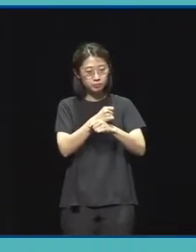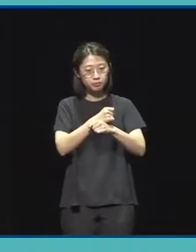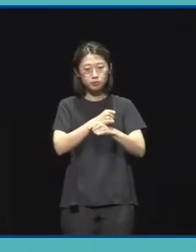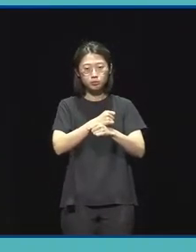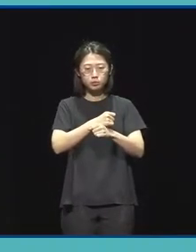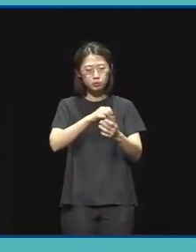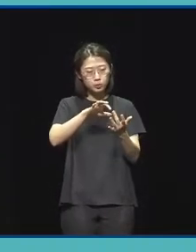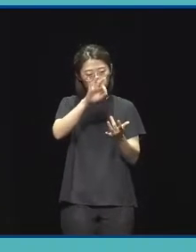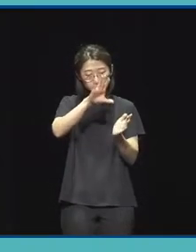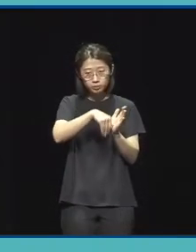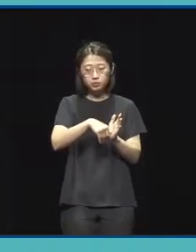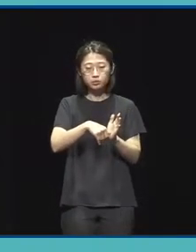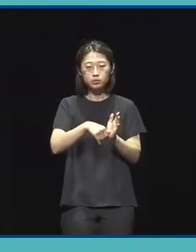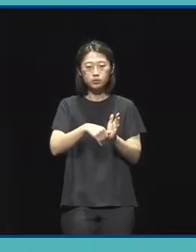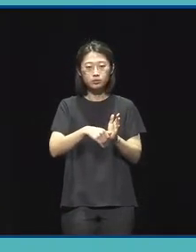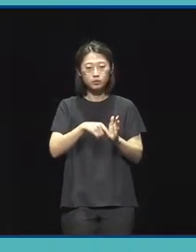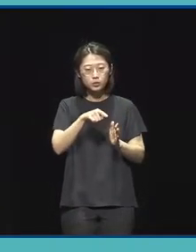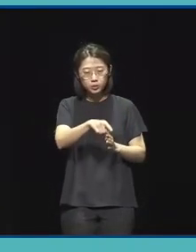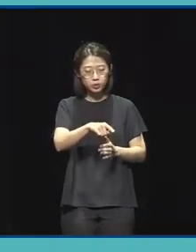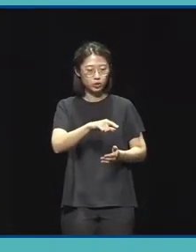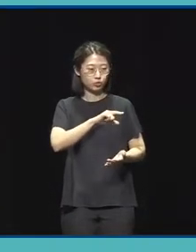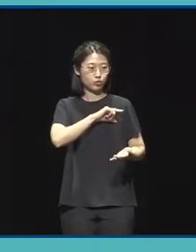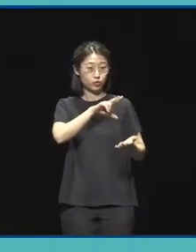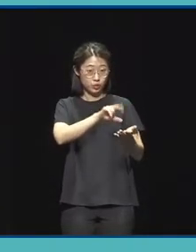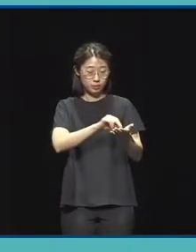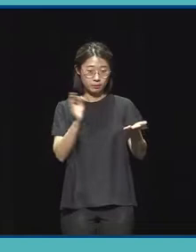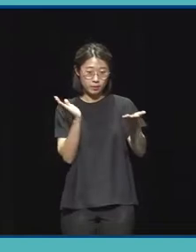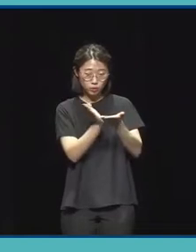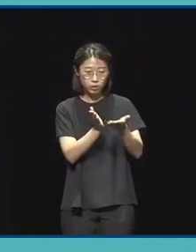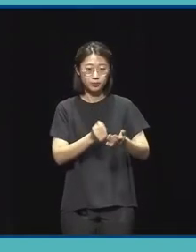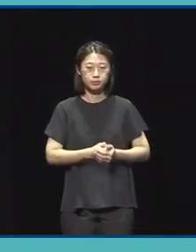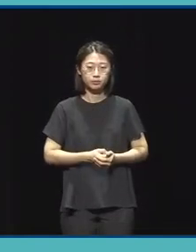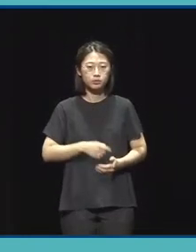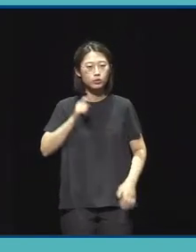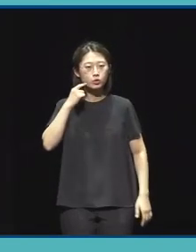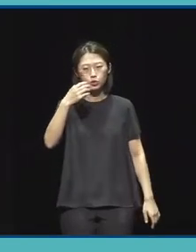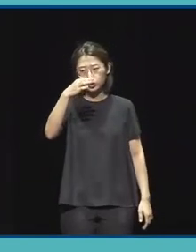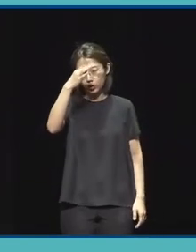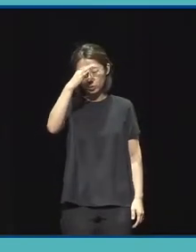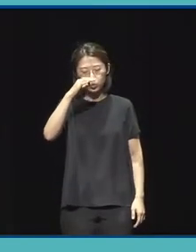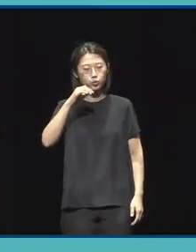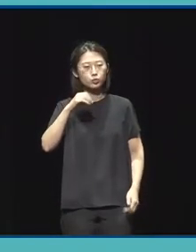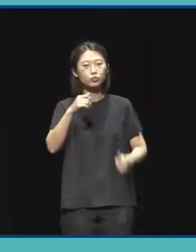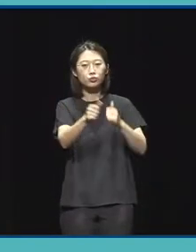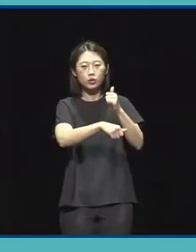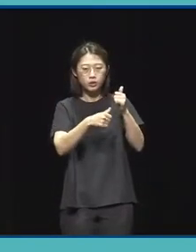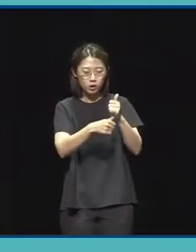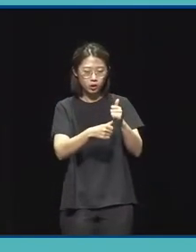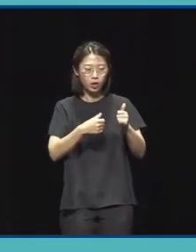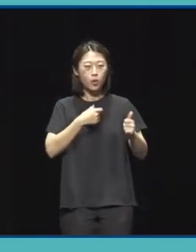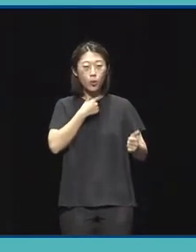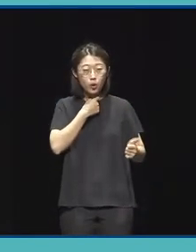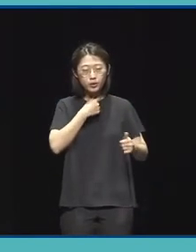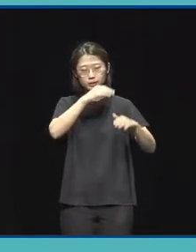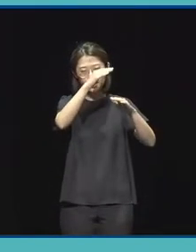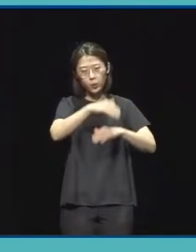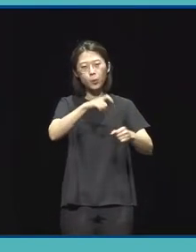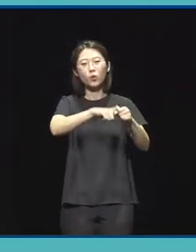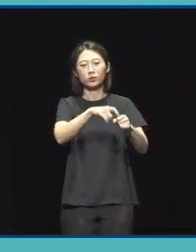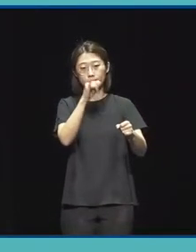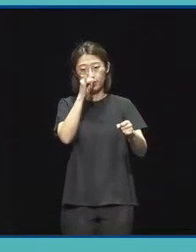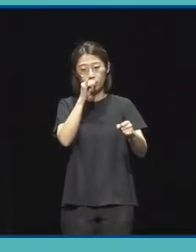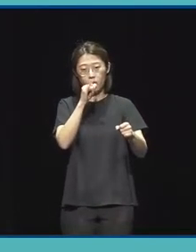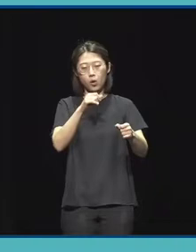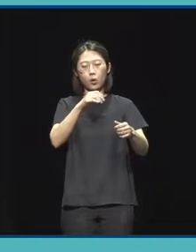그이 사업의 본 취지들을 살리기 위해서 저희 예술위원회가 요구하는 해당 내용들이 있습니다 그 해당 내용들을